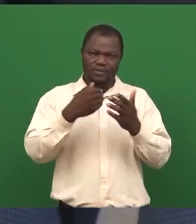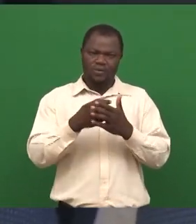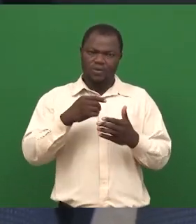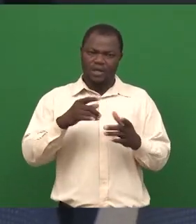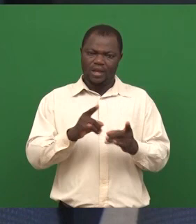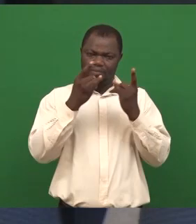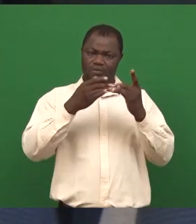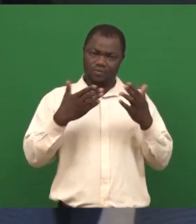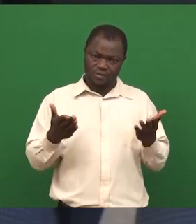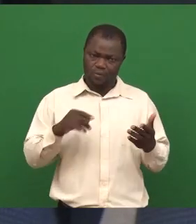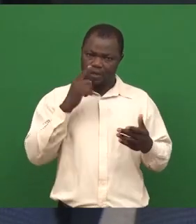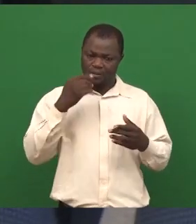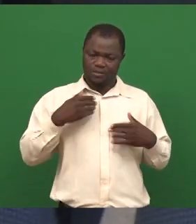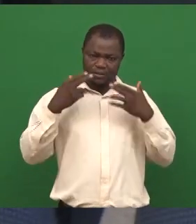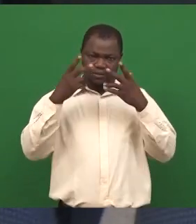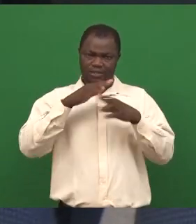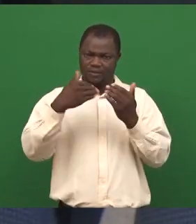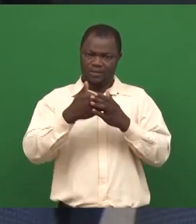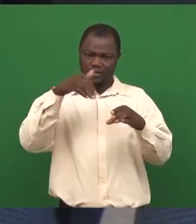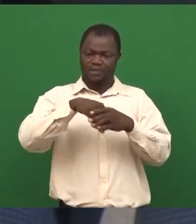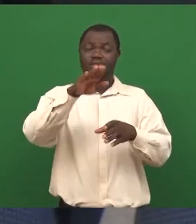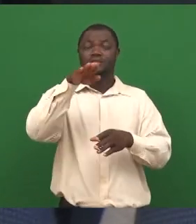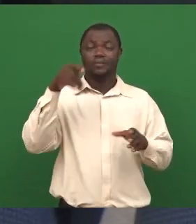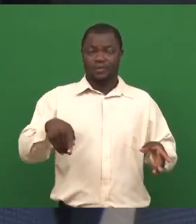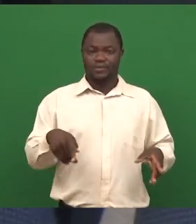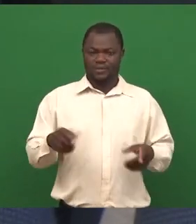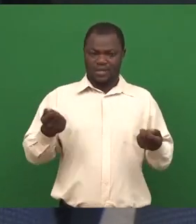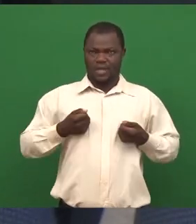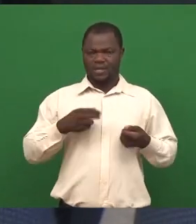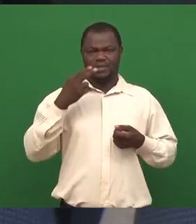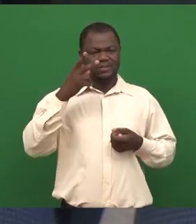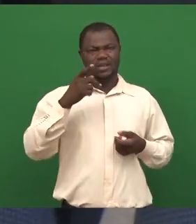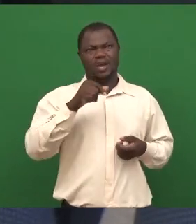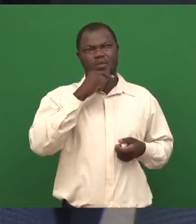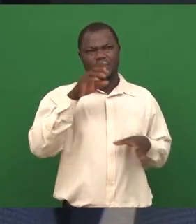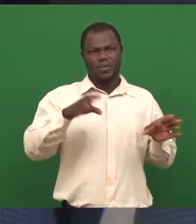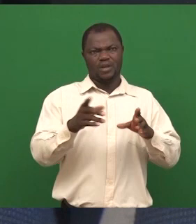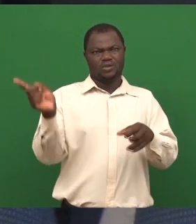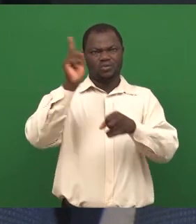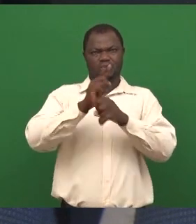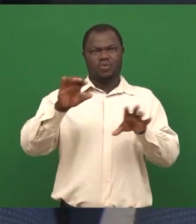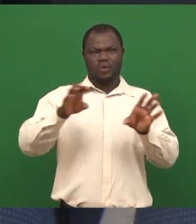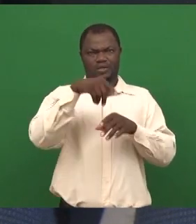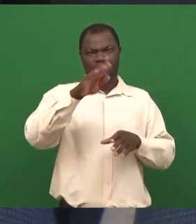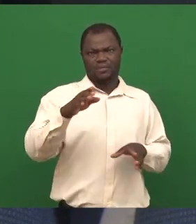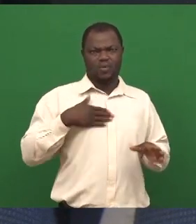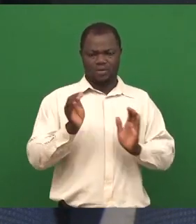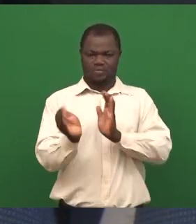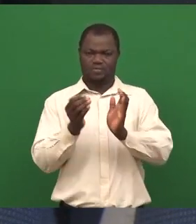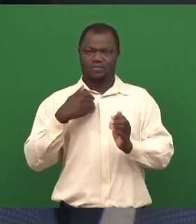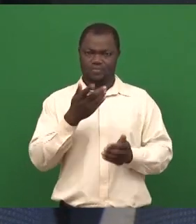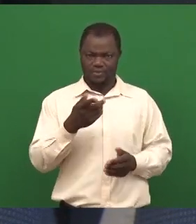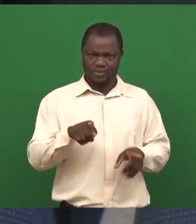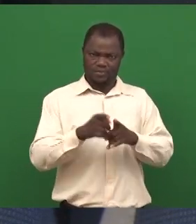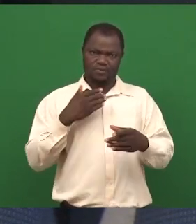muchitarira mamiriro eikonomi yenyika yokwedu, musikana anoona kuti mukomana ari kushanda basa repamusoro, anokwanisa kundiriritira.